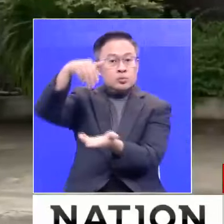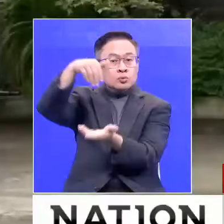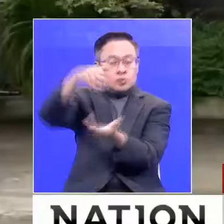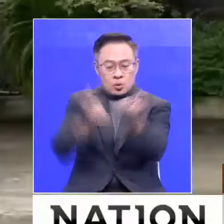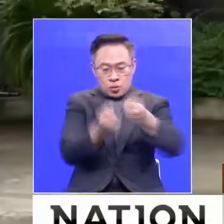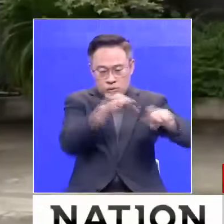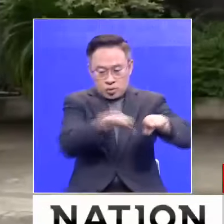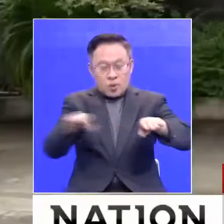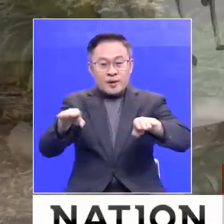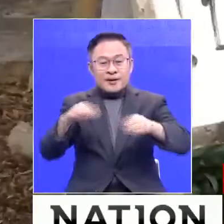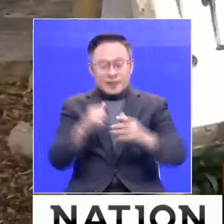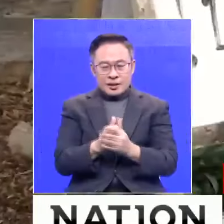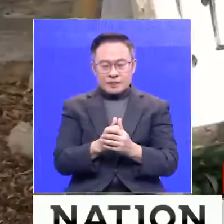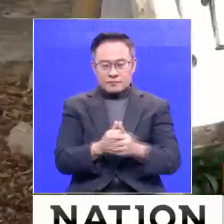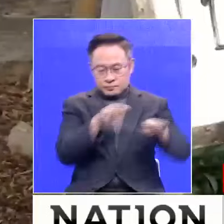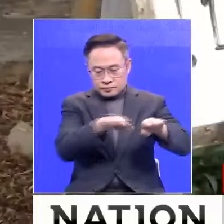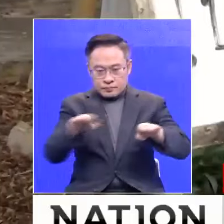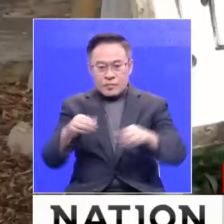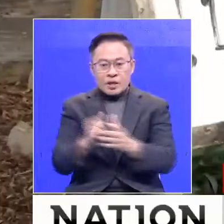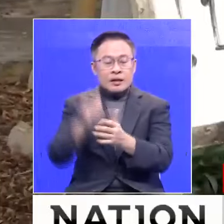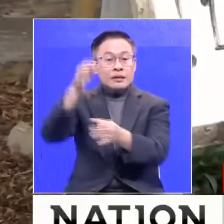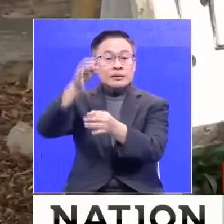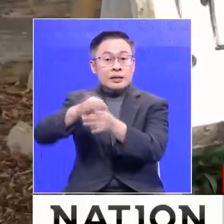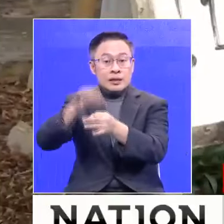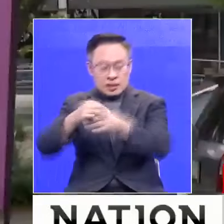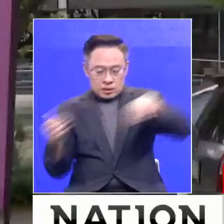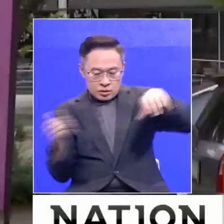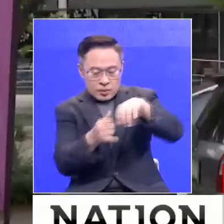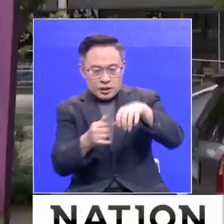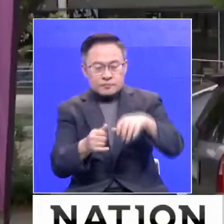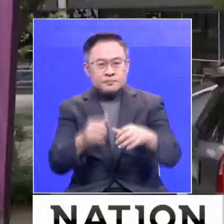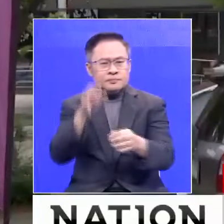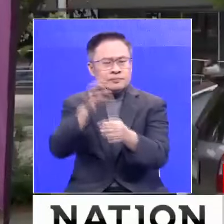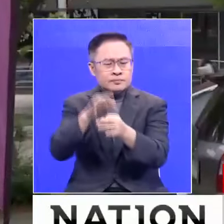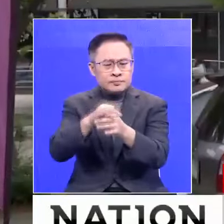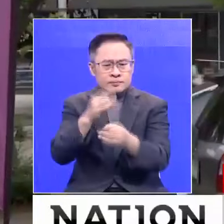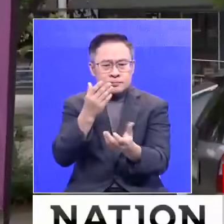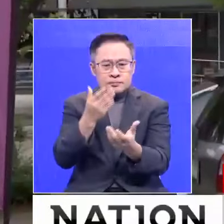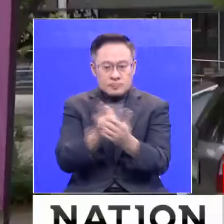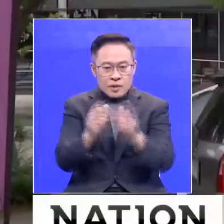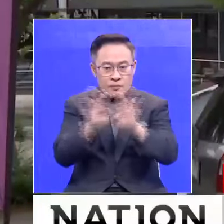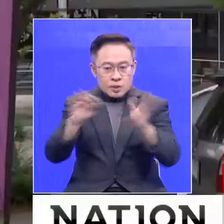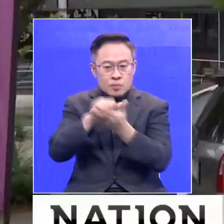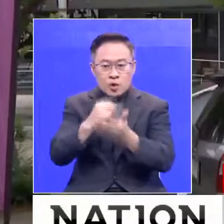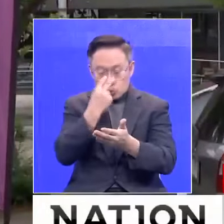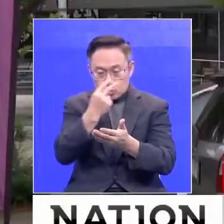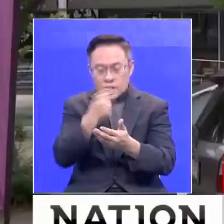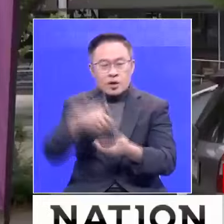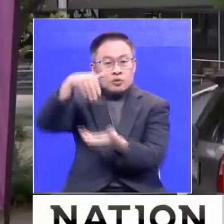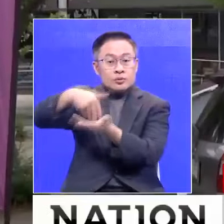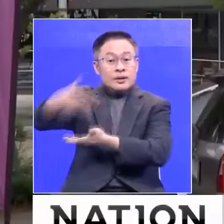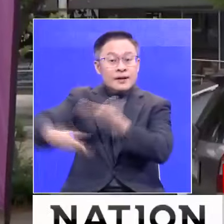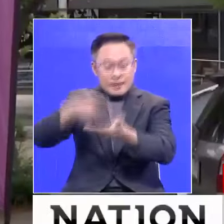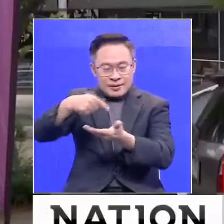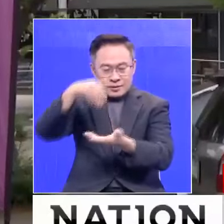างดังกล่าวด้วยนะคะซึ่งธนาคารที่ผู้เสียหายมาใช้บริการถอนเงินเบิกเงินออกไปเนี่ยก็ยังเปิดให้บริการตามปกติเราจึงได้ไปส